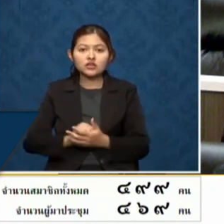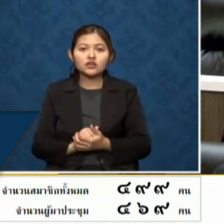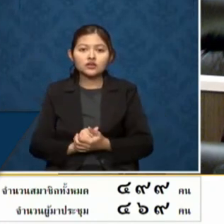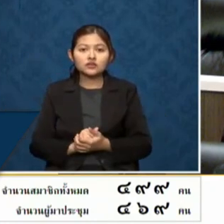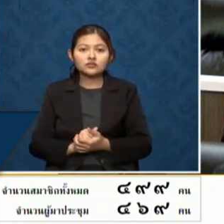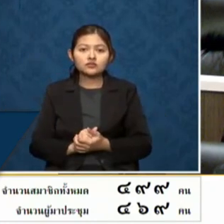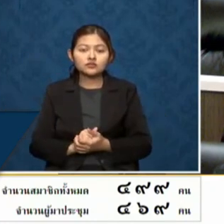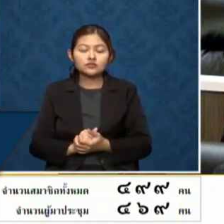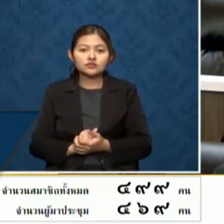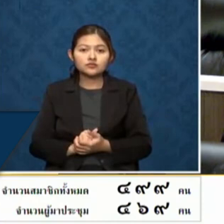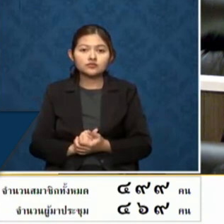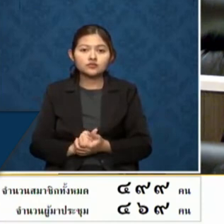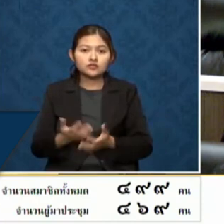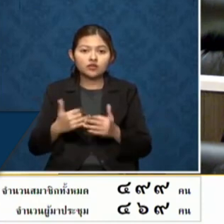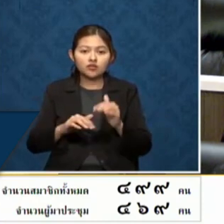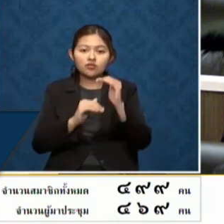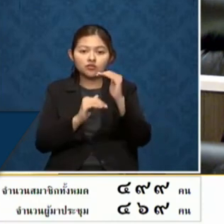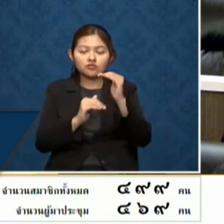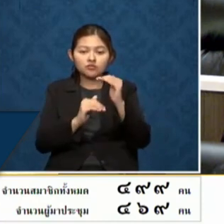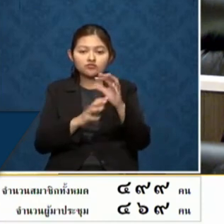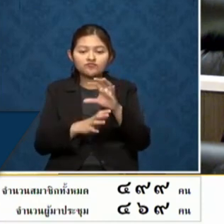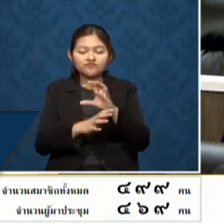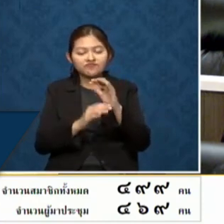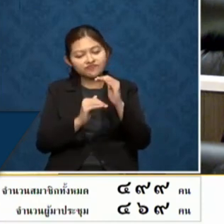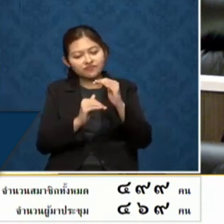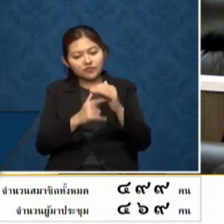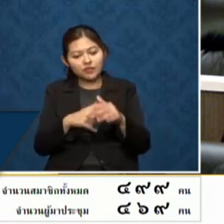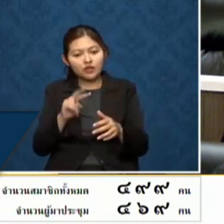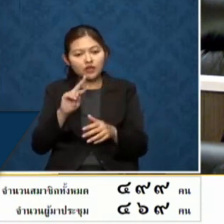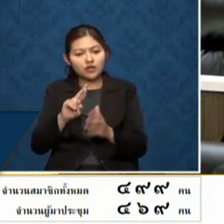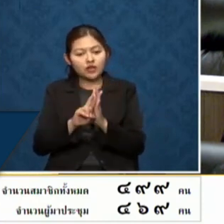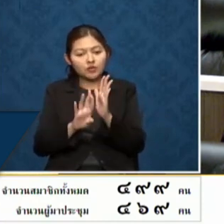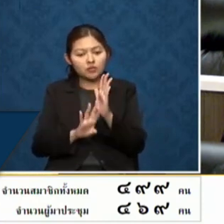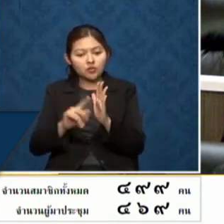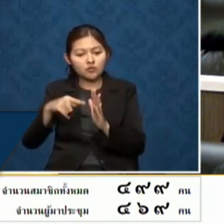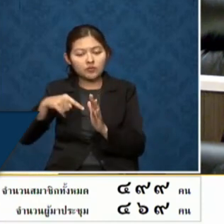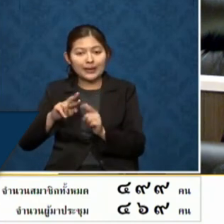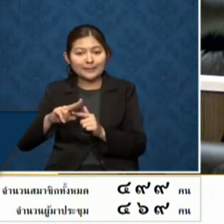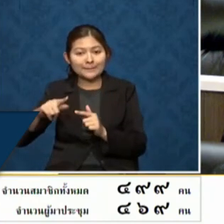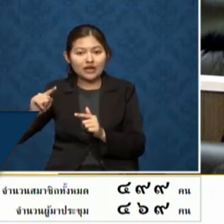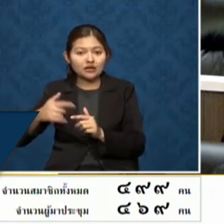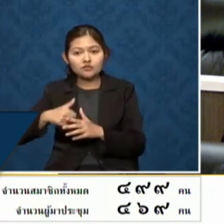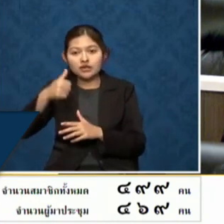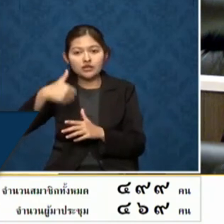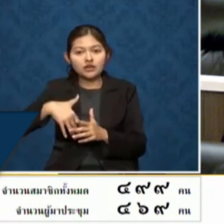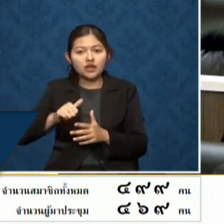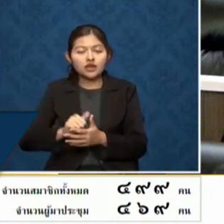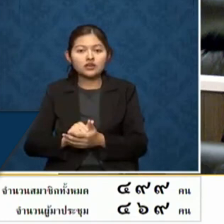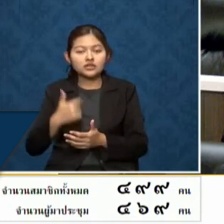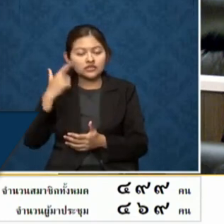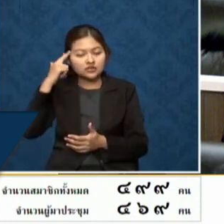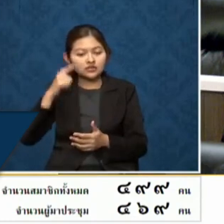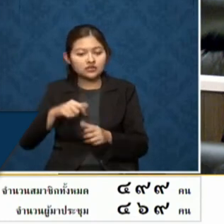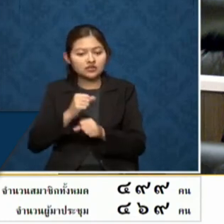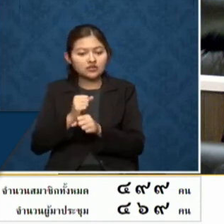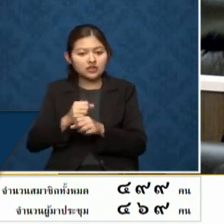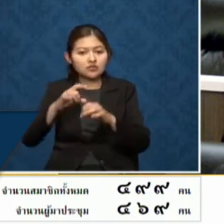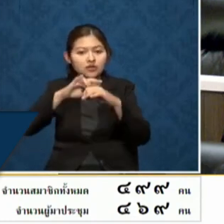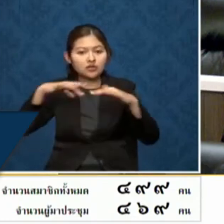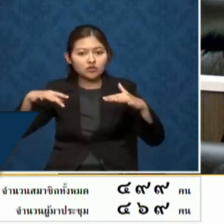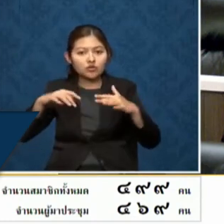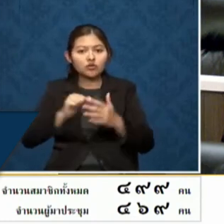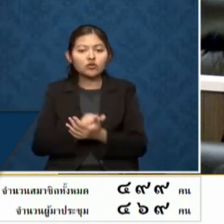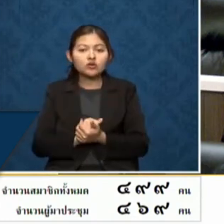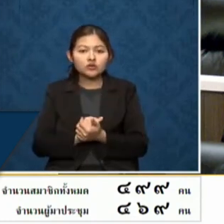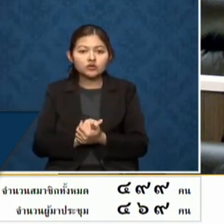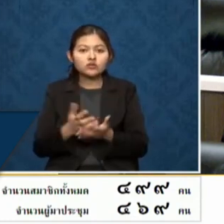ซึ่งจะเป็นข้อจำกัดนะครับไม่สามารถทำระบบน้ำประปาบาดาลได้นะครับเนื่องจากผิดวัตถุประสงค์นะครับในการใช้ที่ดินเพื่อการ